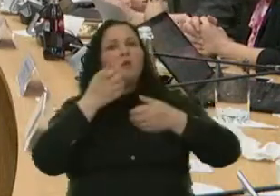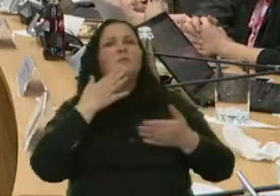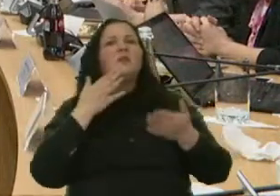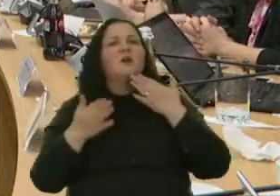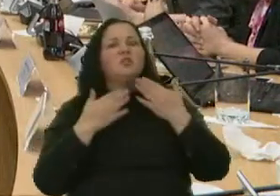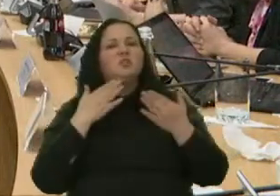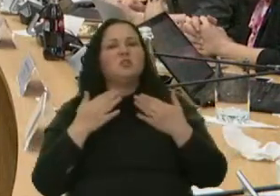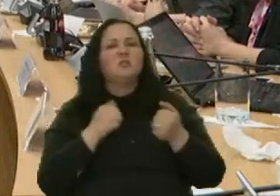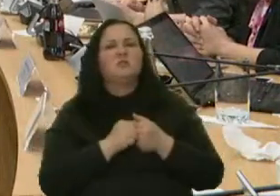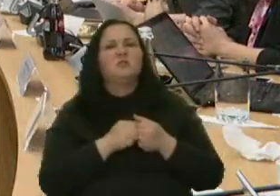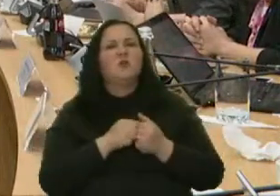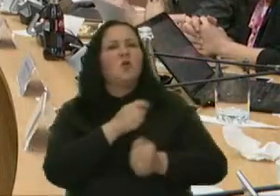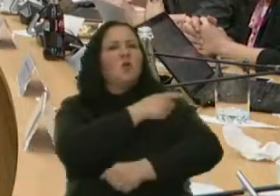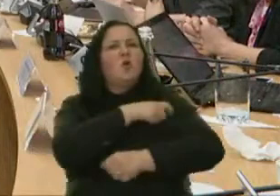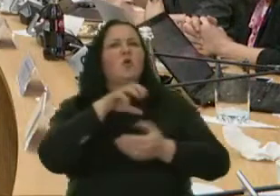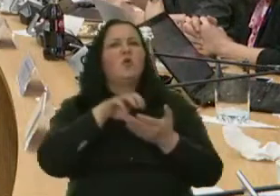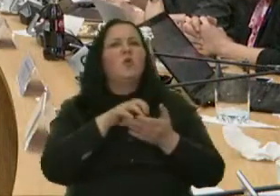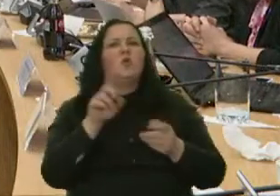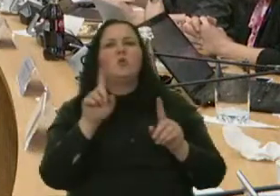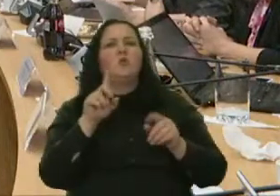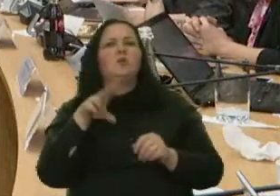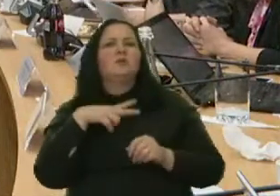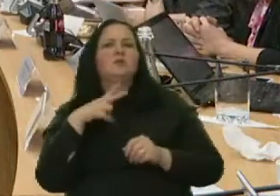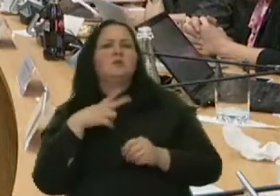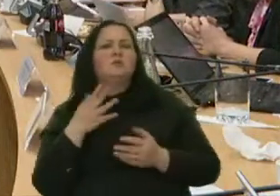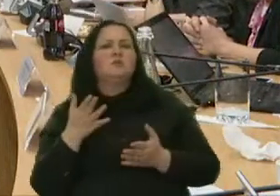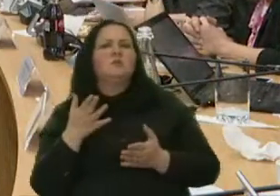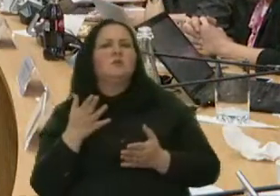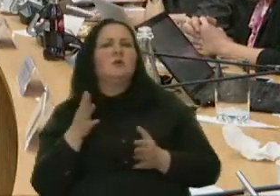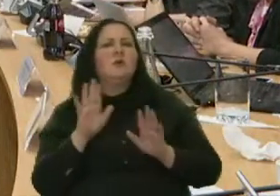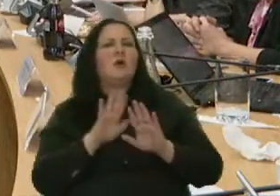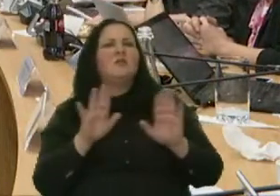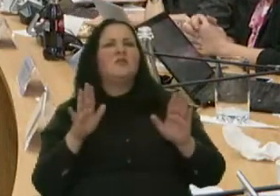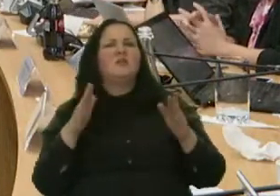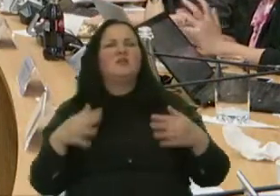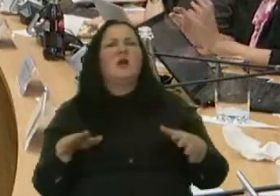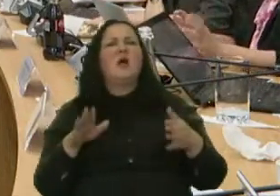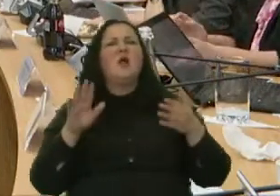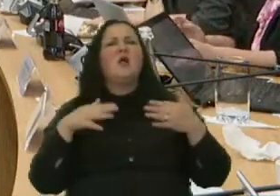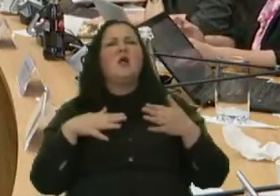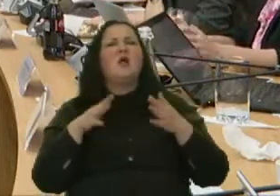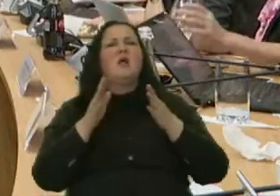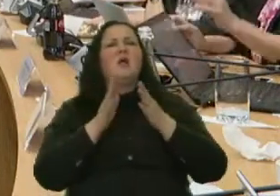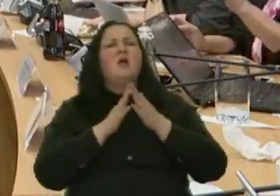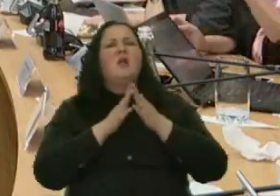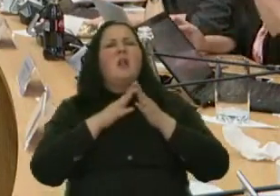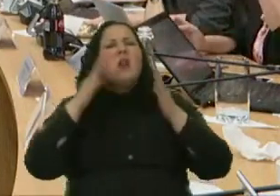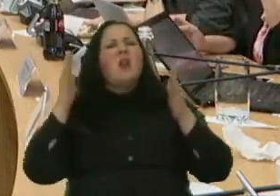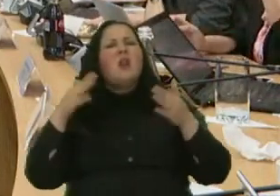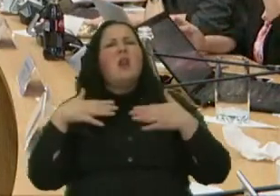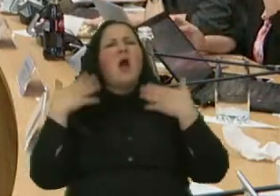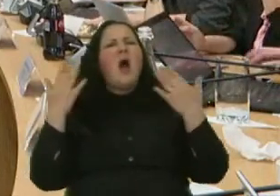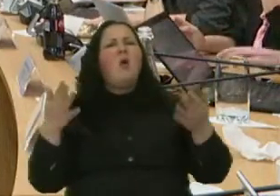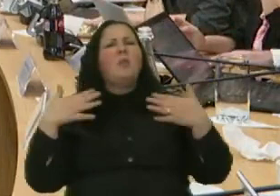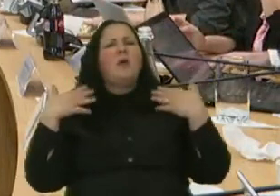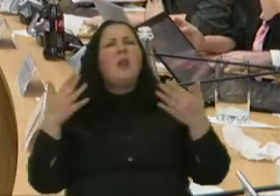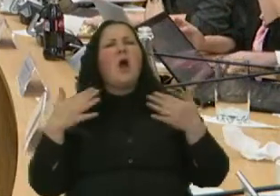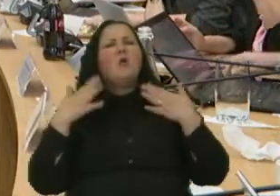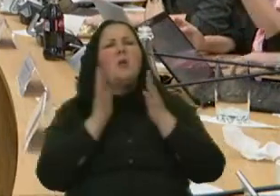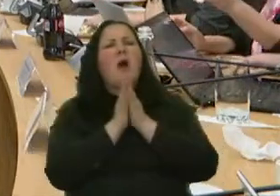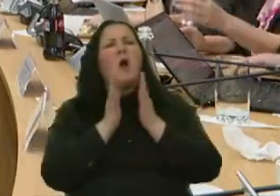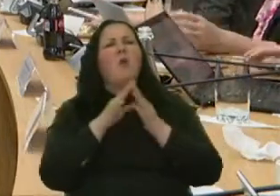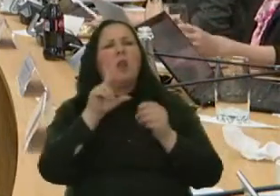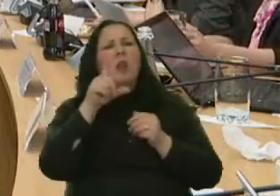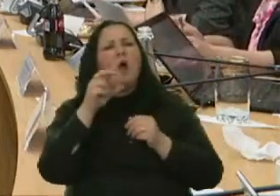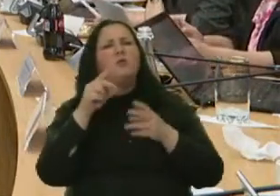consiliul local noi eu nu consider că suntem masochiști atâta lauda um din partea dumneavoastră ar tre trebui